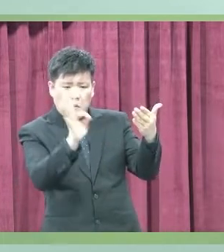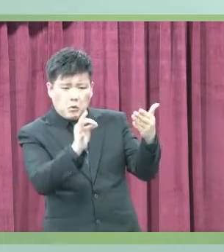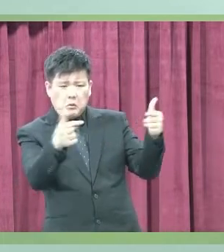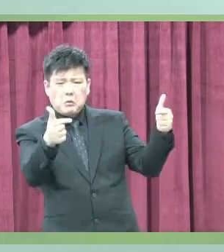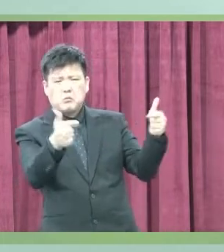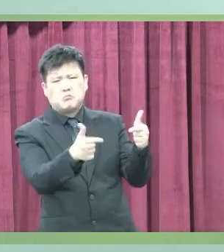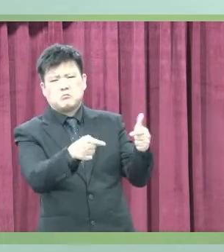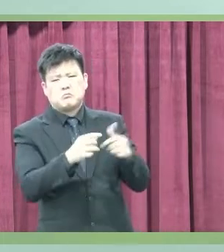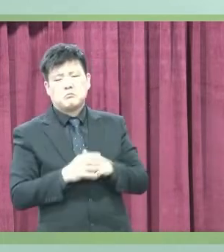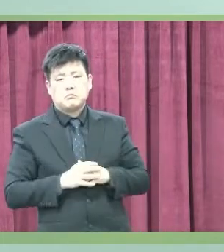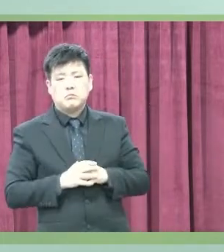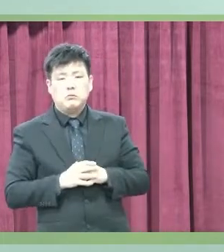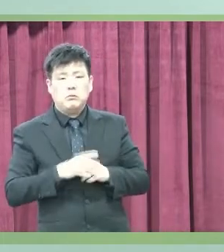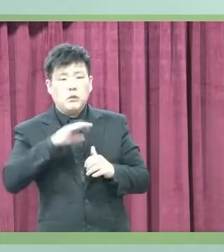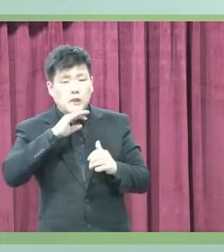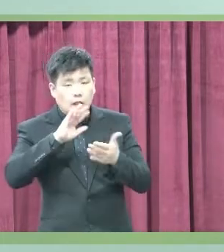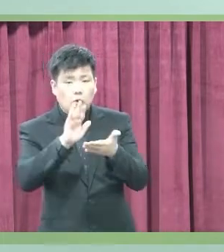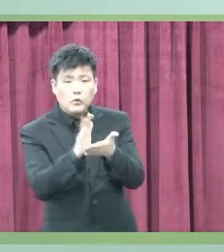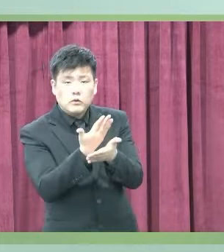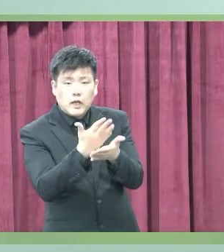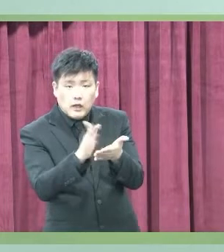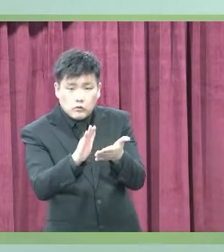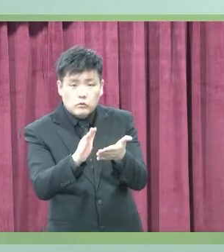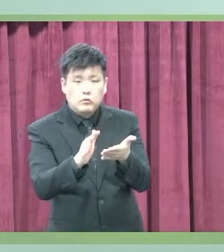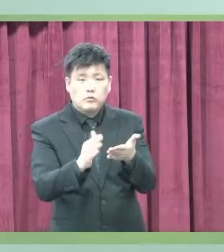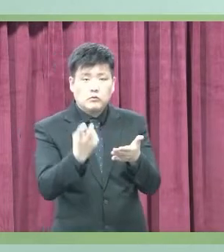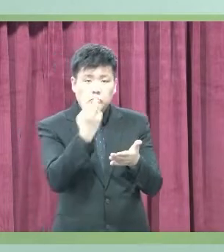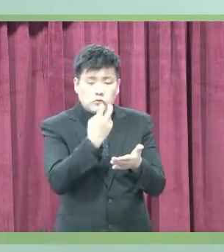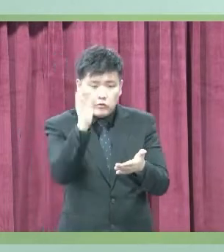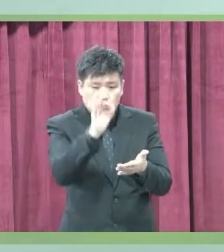나타났고 연령 표준화를 했을 때 수검률 역시